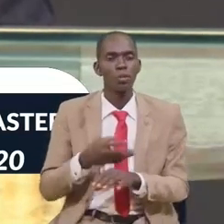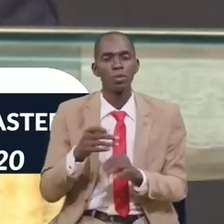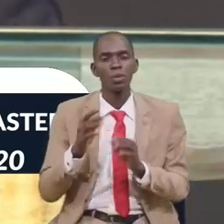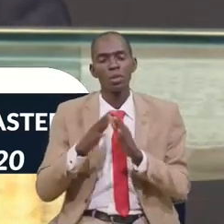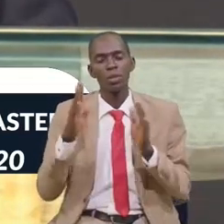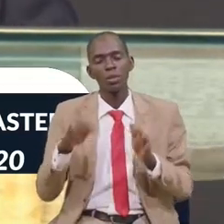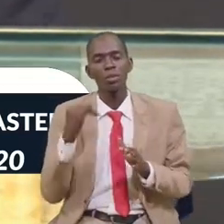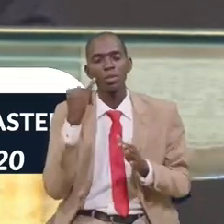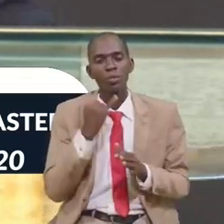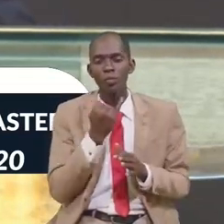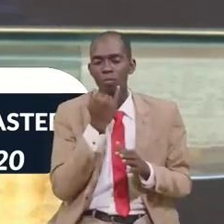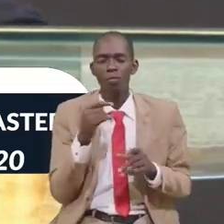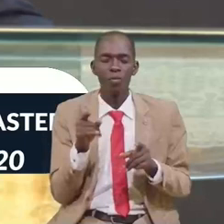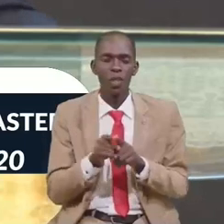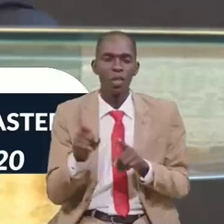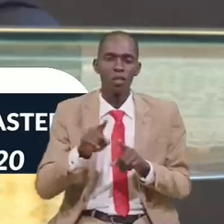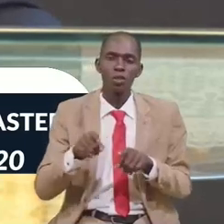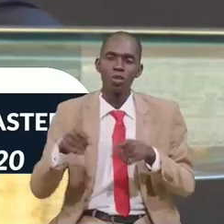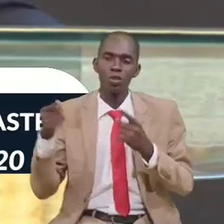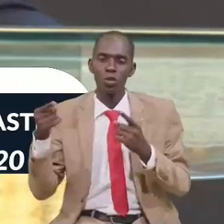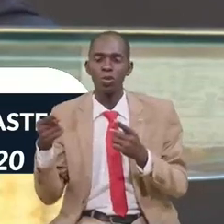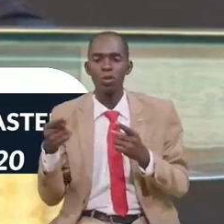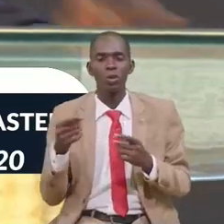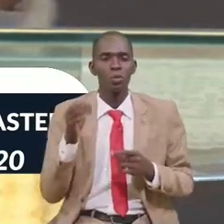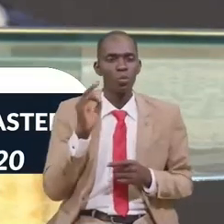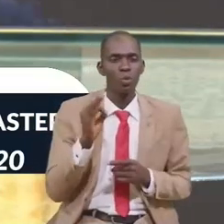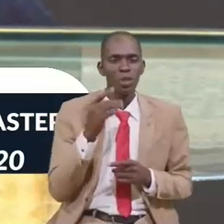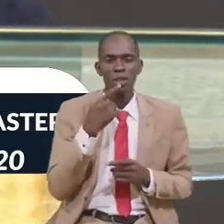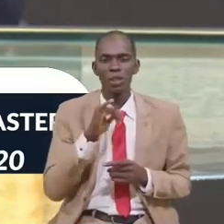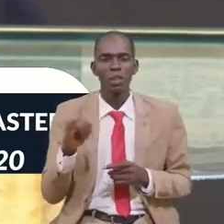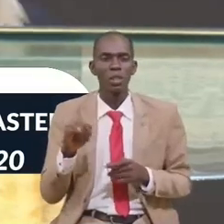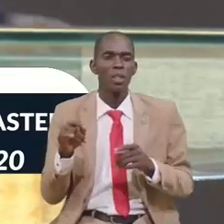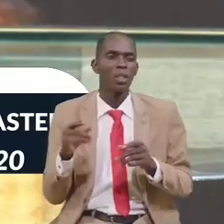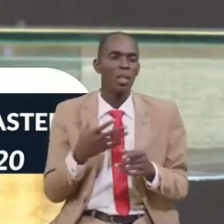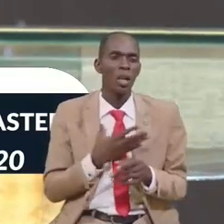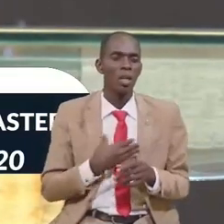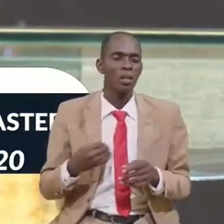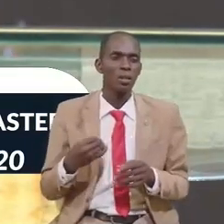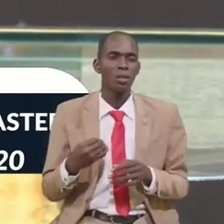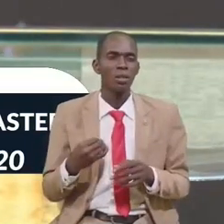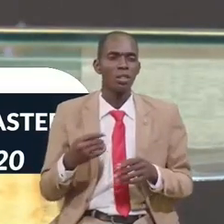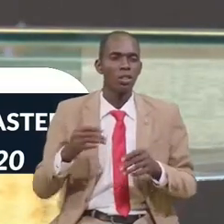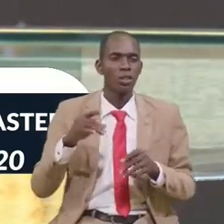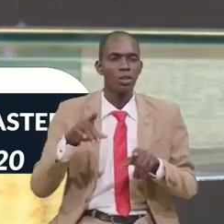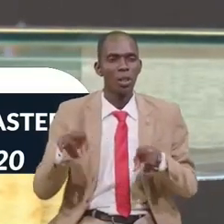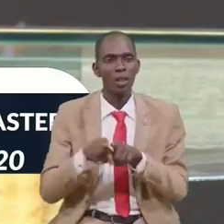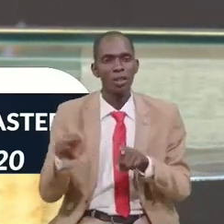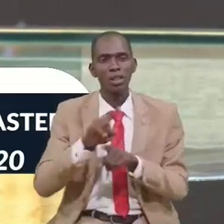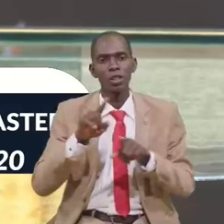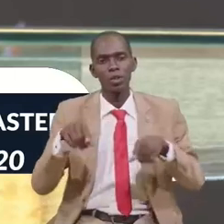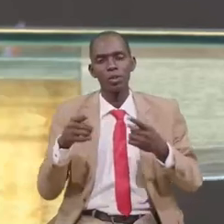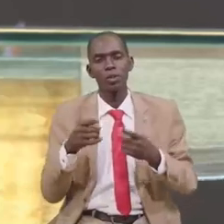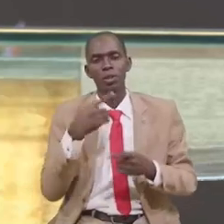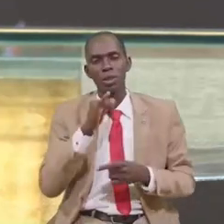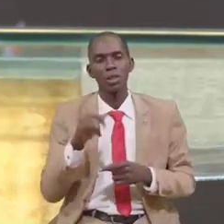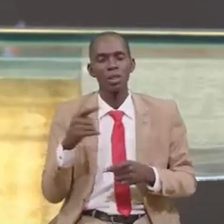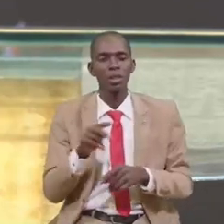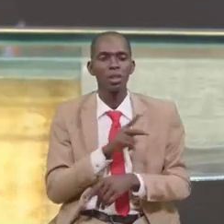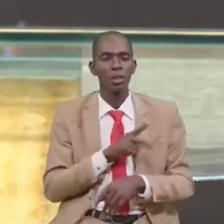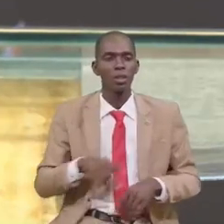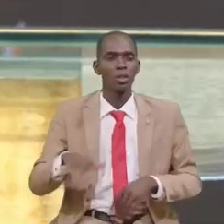le royaume des cieux est proche. Allez. Alors, pas rester